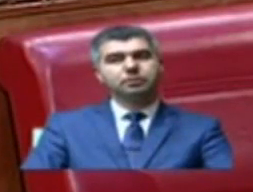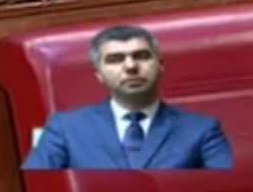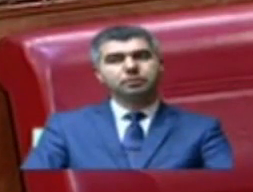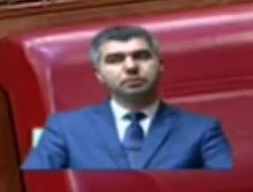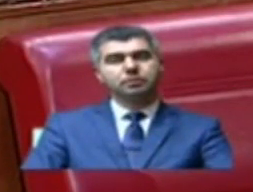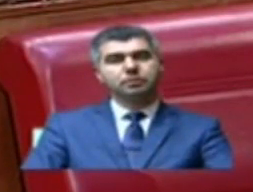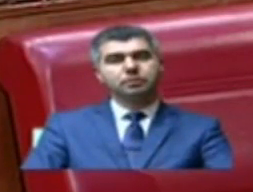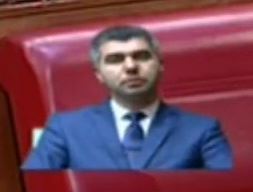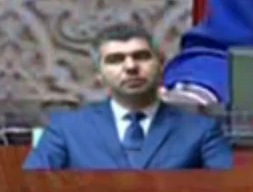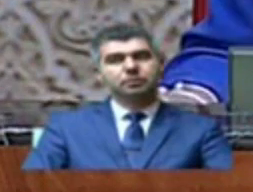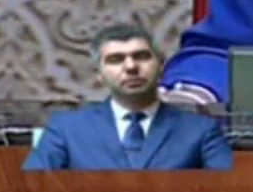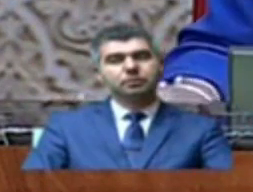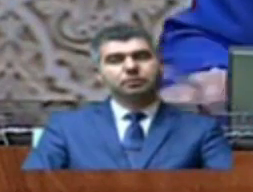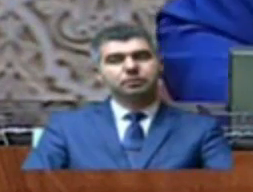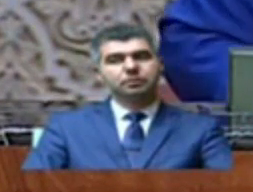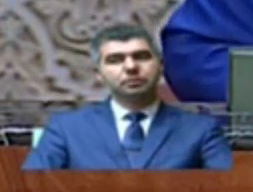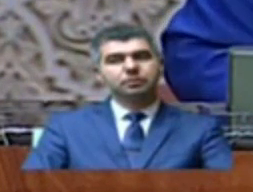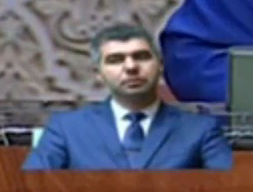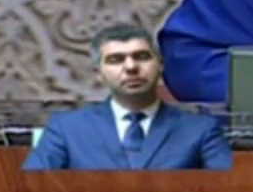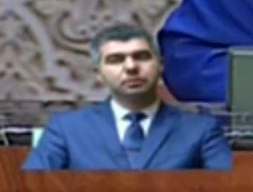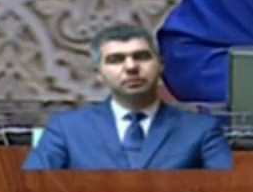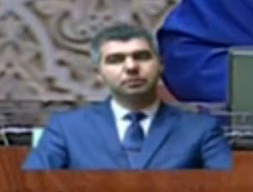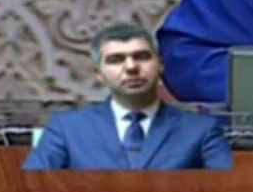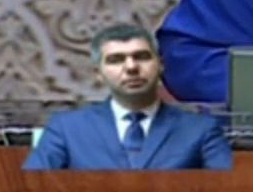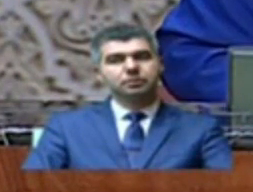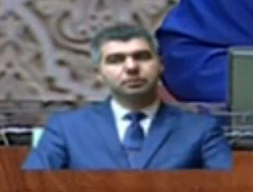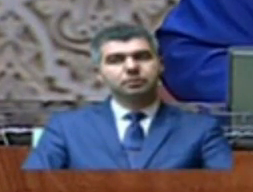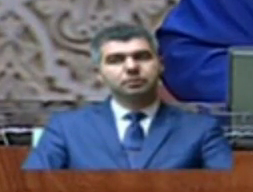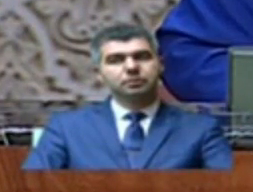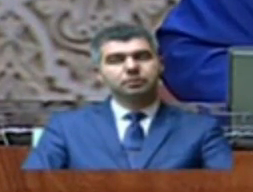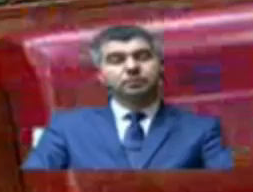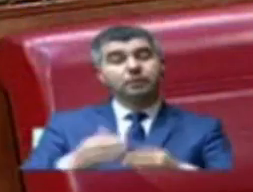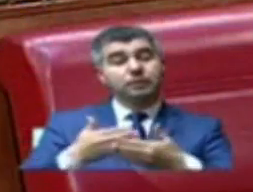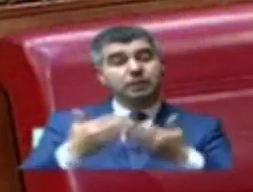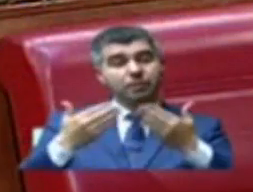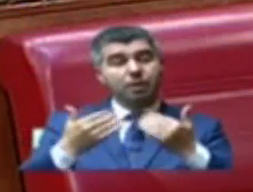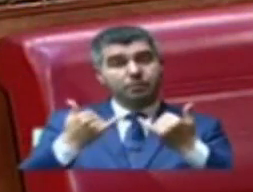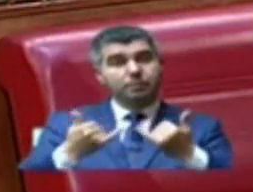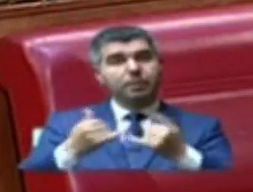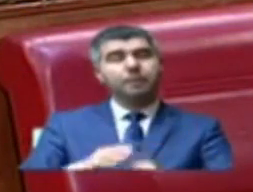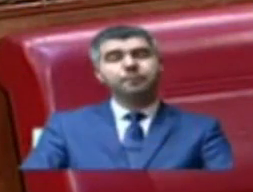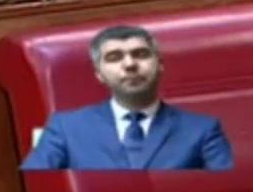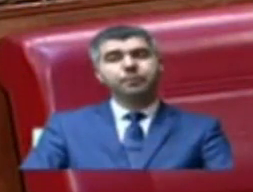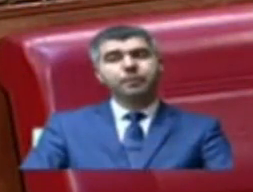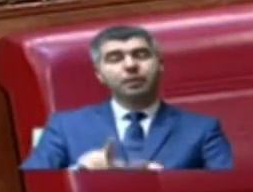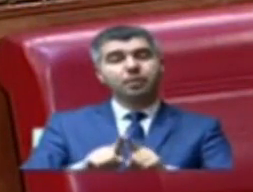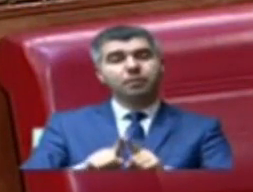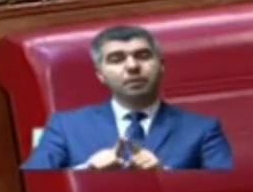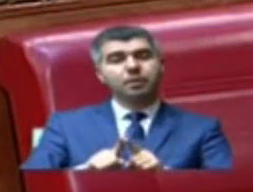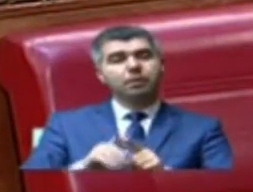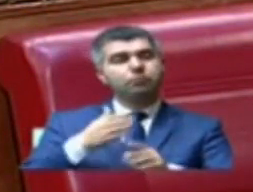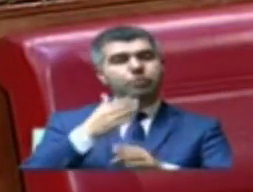الجلسة ديالنا ونعطوا الكلمة للسيد الوزير. شكرا. هاد الصباح كنت في المارشي